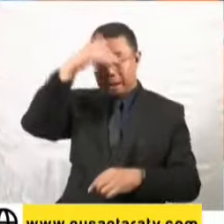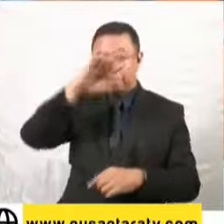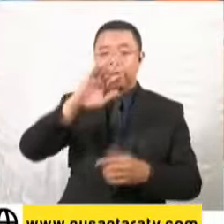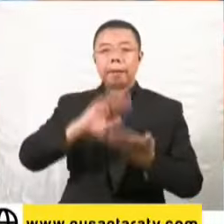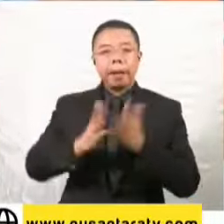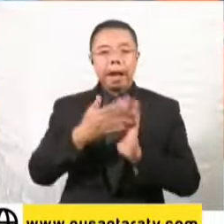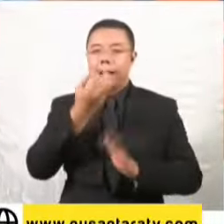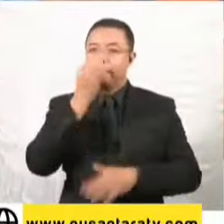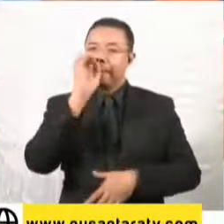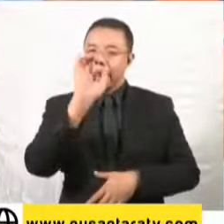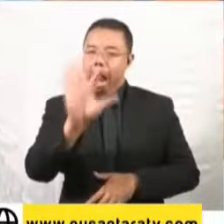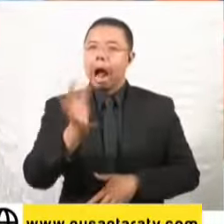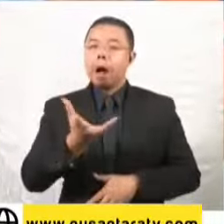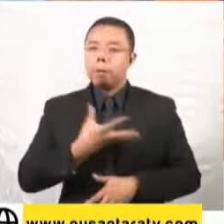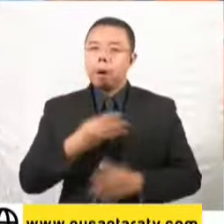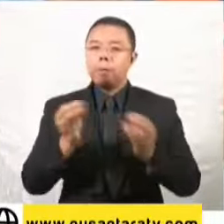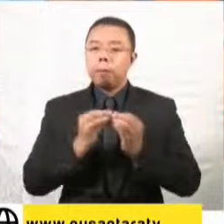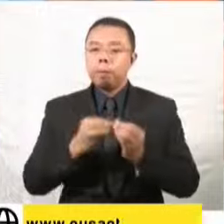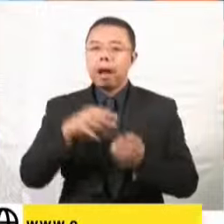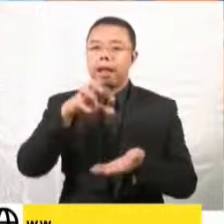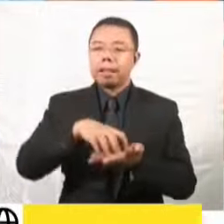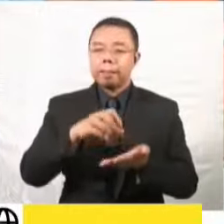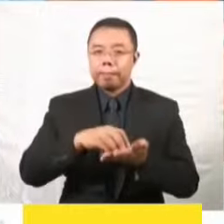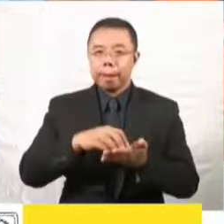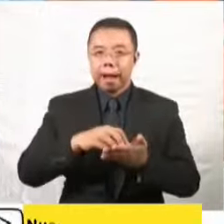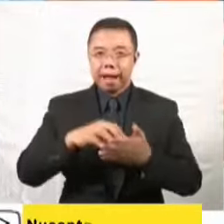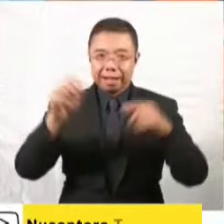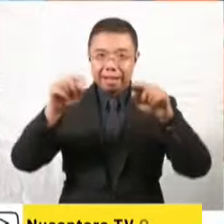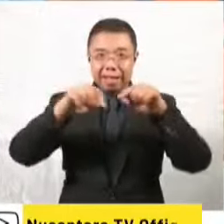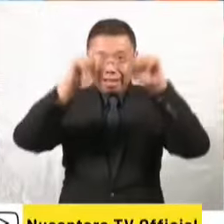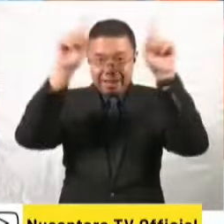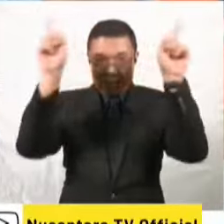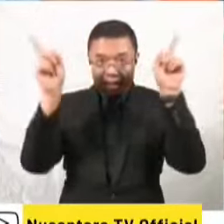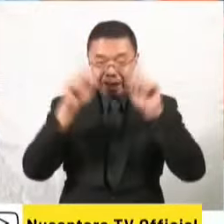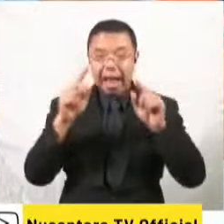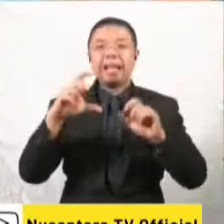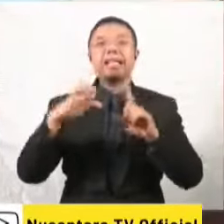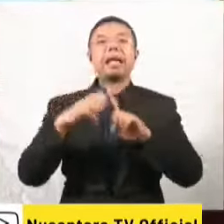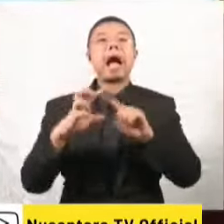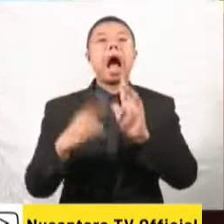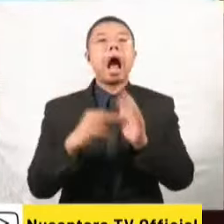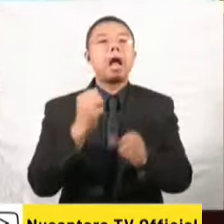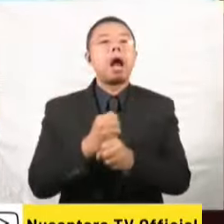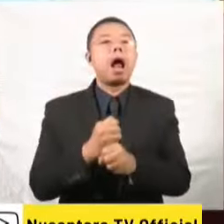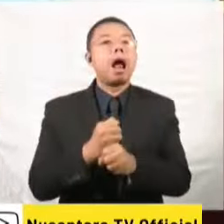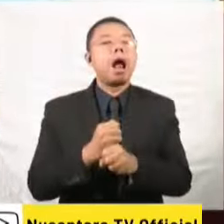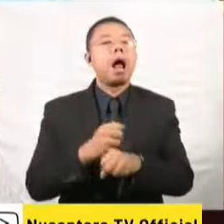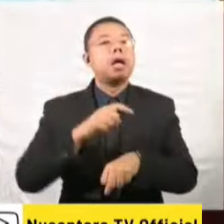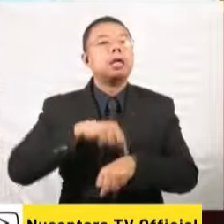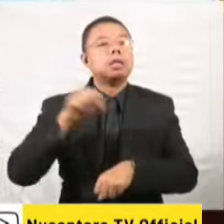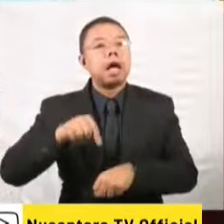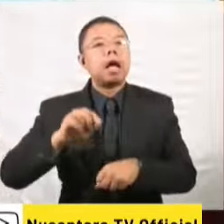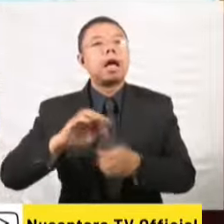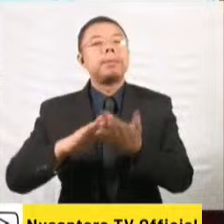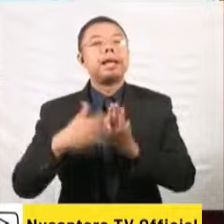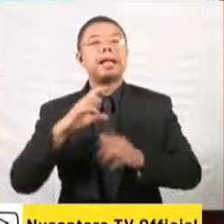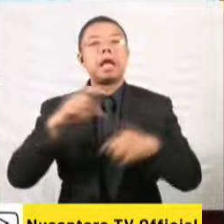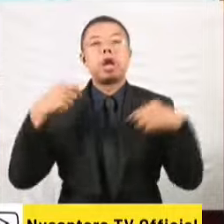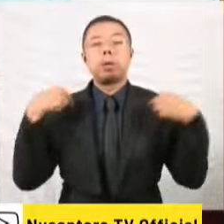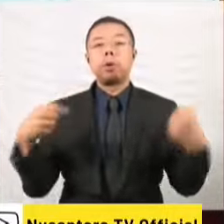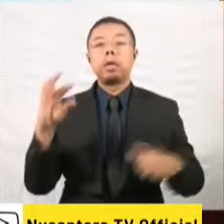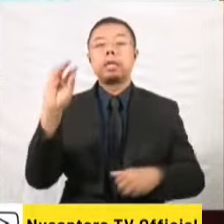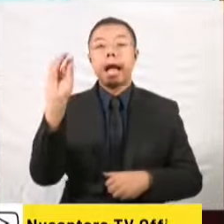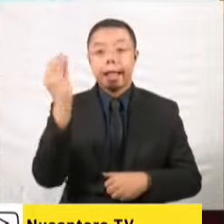menyampaikan akan membangun Disneyland di Cikarang sekarang Kang Emil ketika menjadi calon gubernur